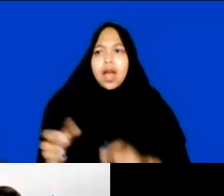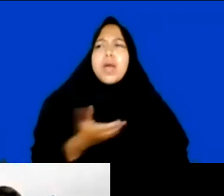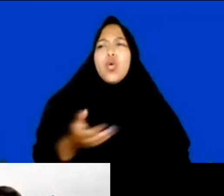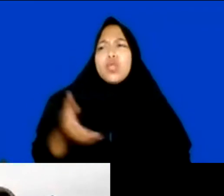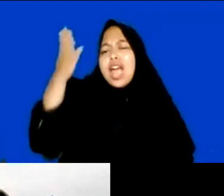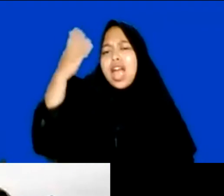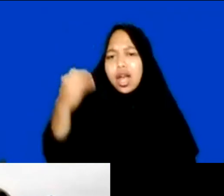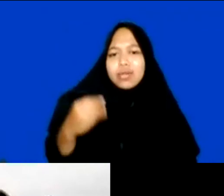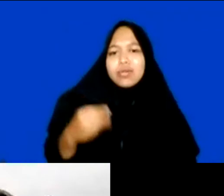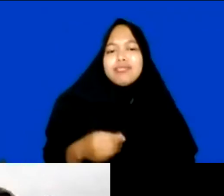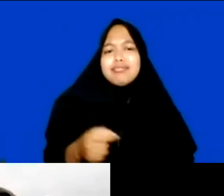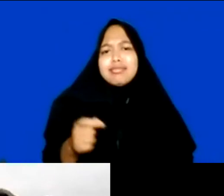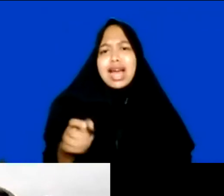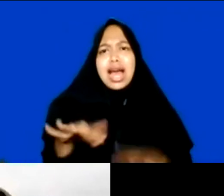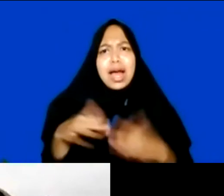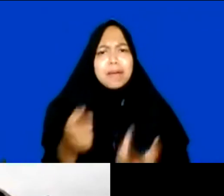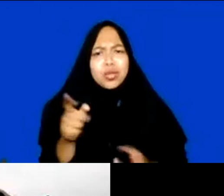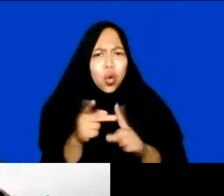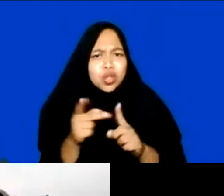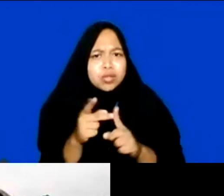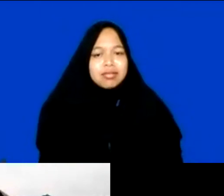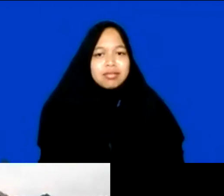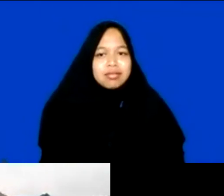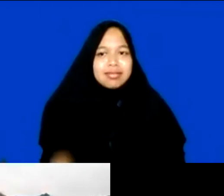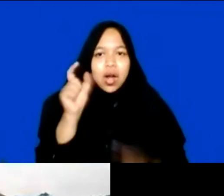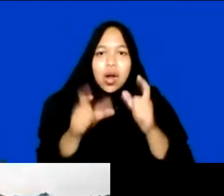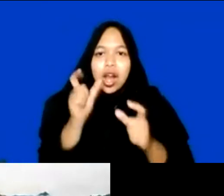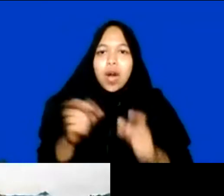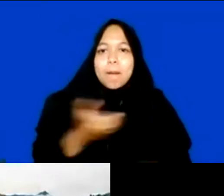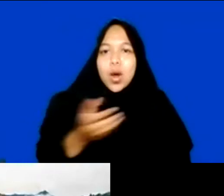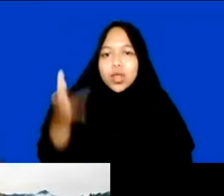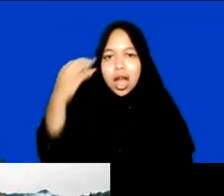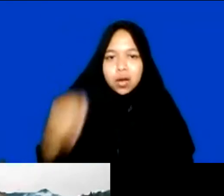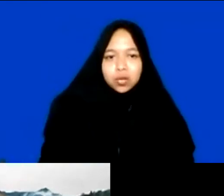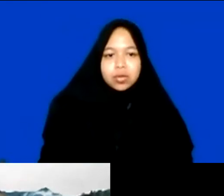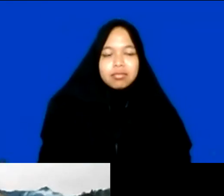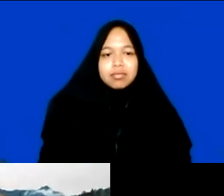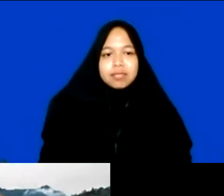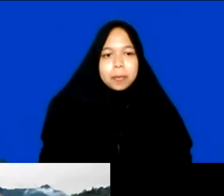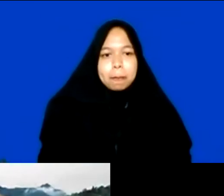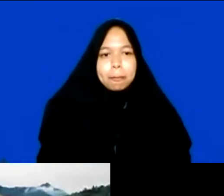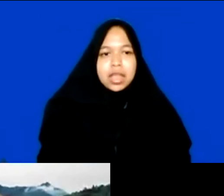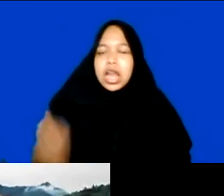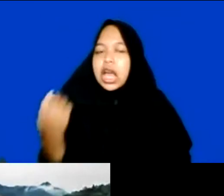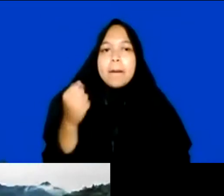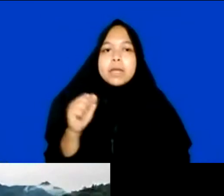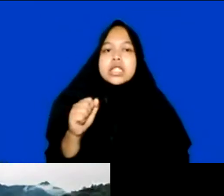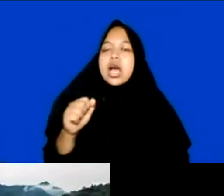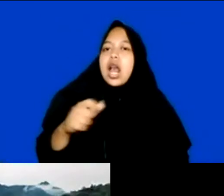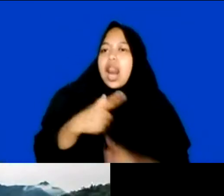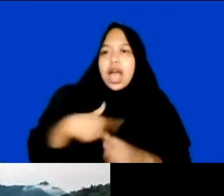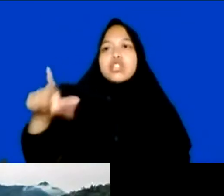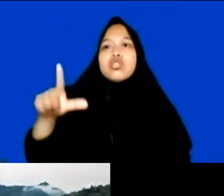terus membangun itu dan akhirnya suatu saat mereka akhirnya tertarik untuk membeli seperti itu nggak bisa ya cepat itu nggak bisa karena apalagi